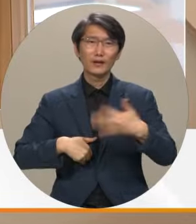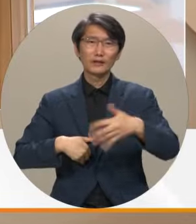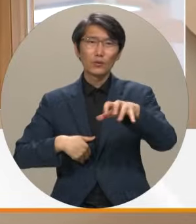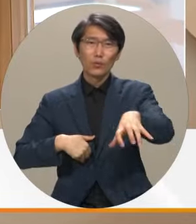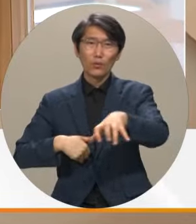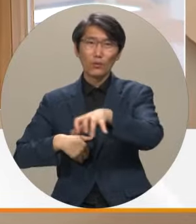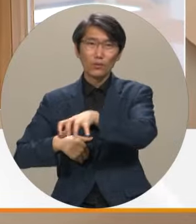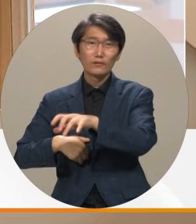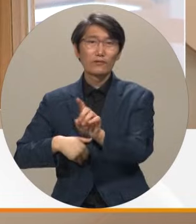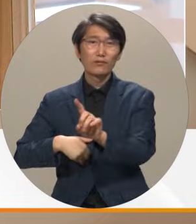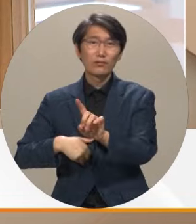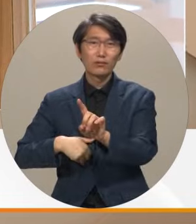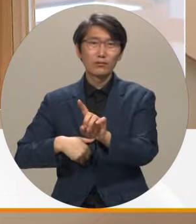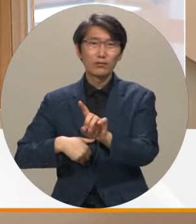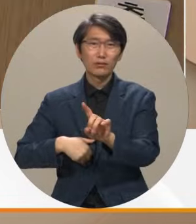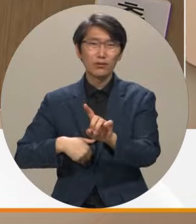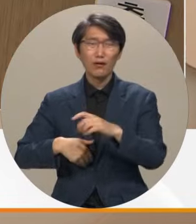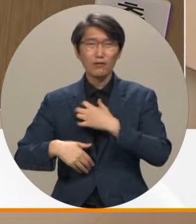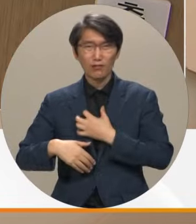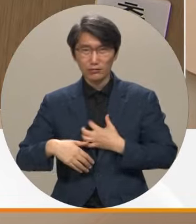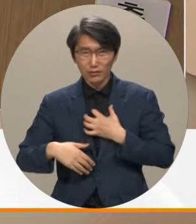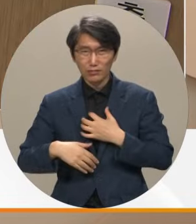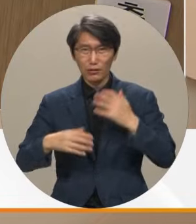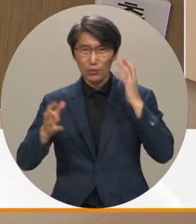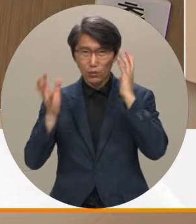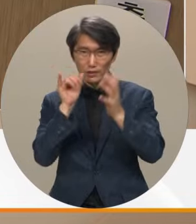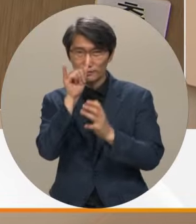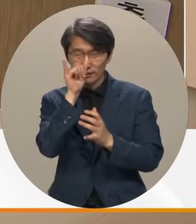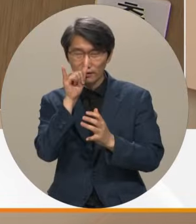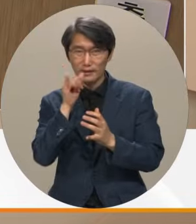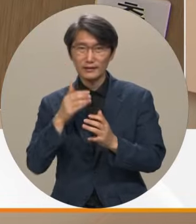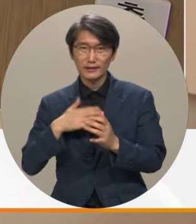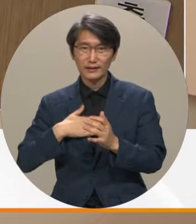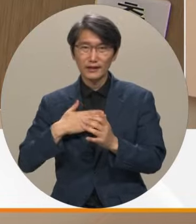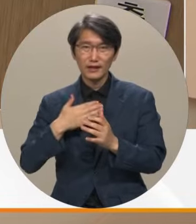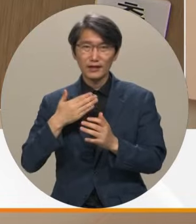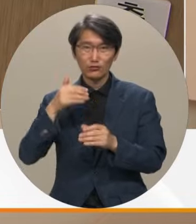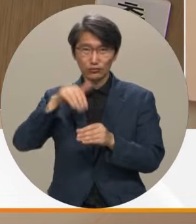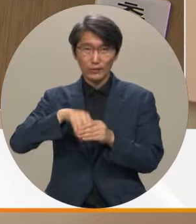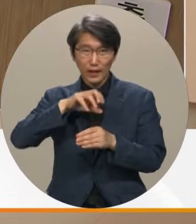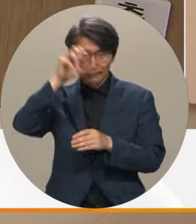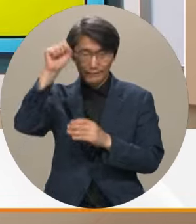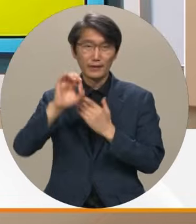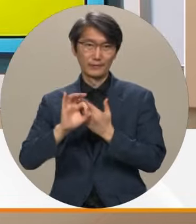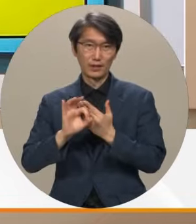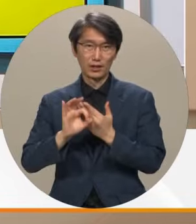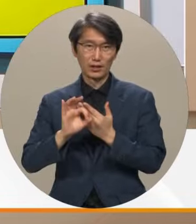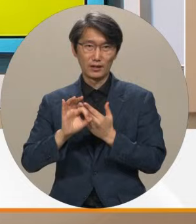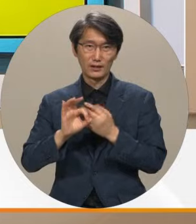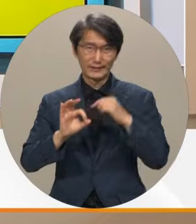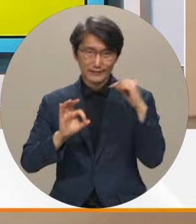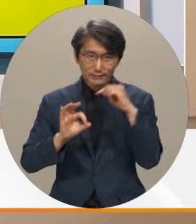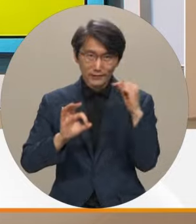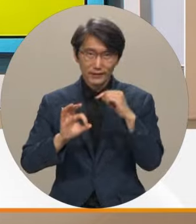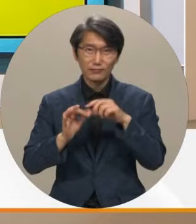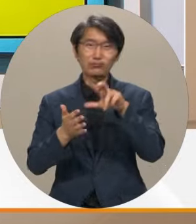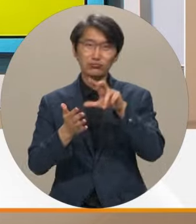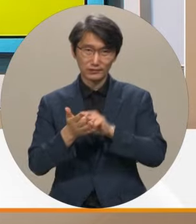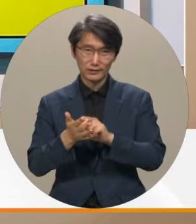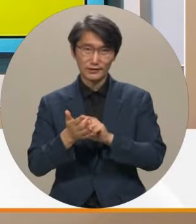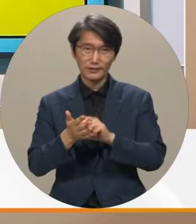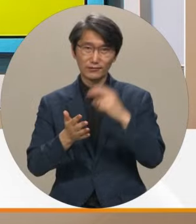현장에서 상당한 우려와 혼란이 있는 것이 사실입니다. 네. 제가 이제 교육감이 된다고 하면 치밀하게 그런